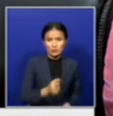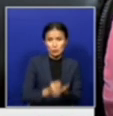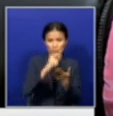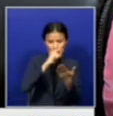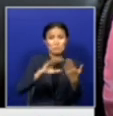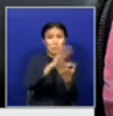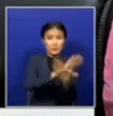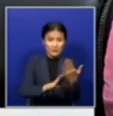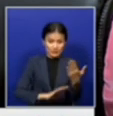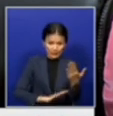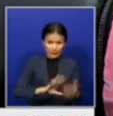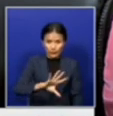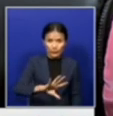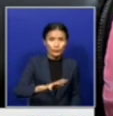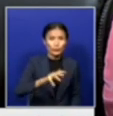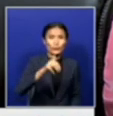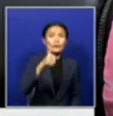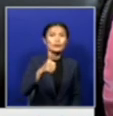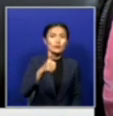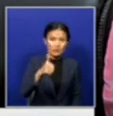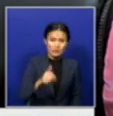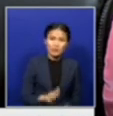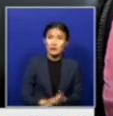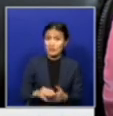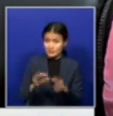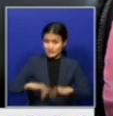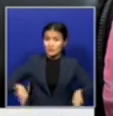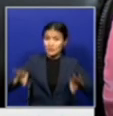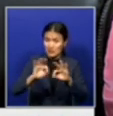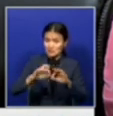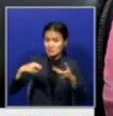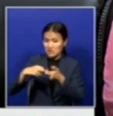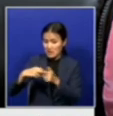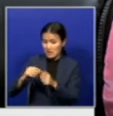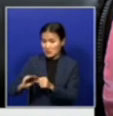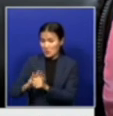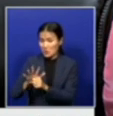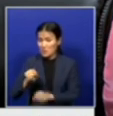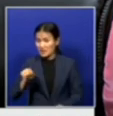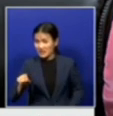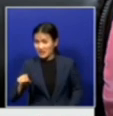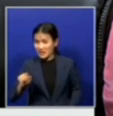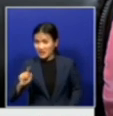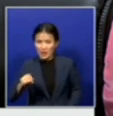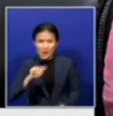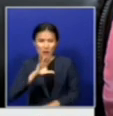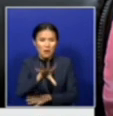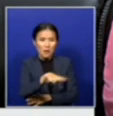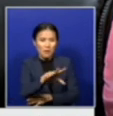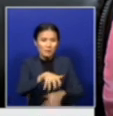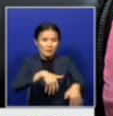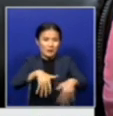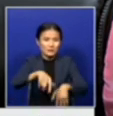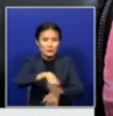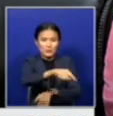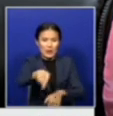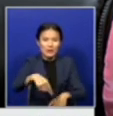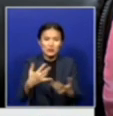อความล้มเหลวในการแก้ไขปัญหาเศรษฐกิจที่เขาใช้คำว่าที่ลอตเ